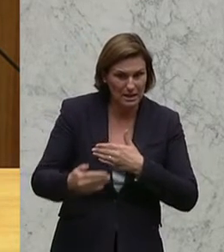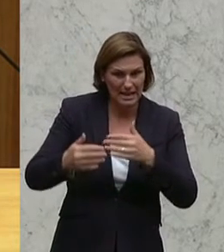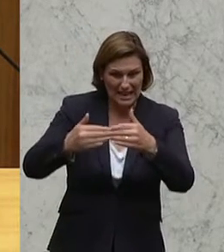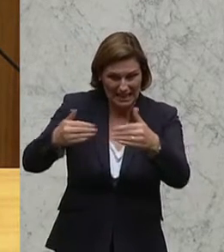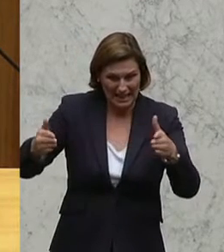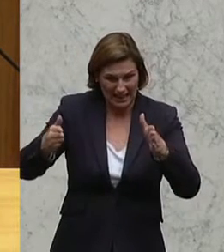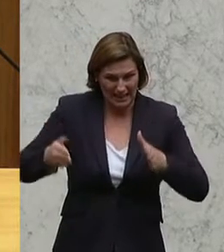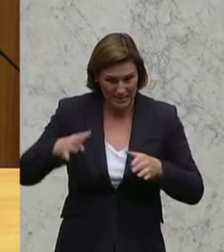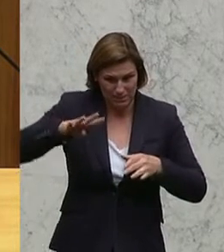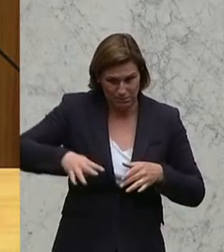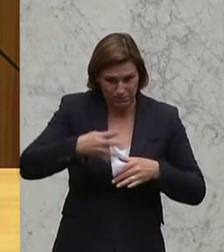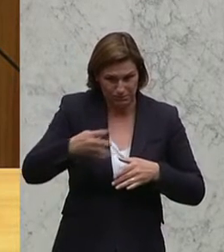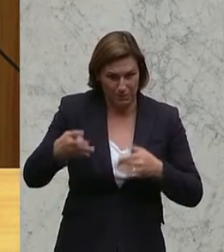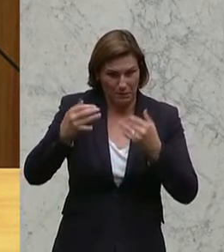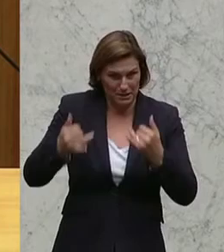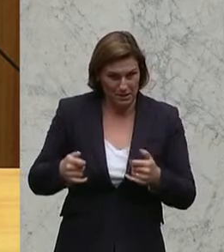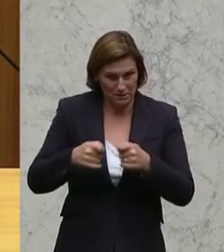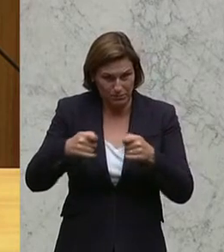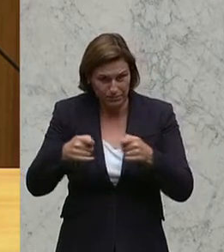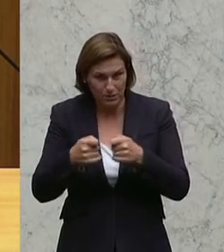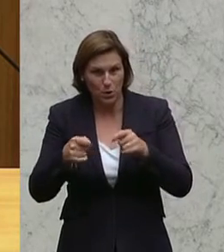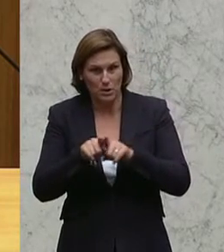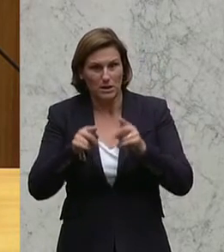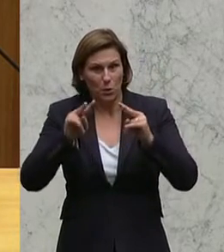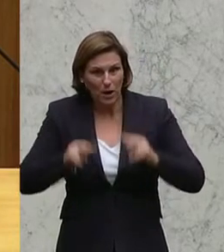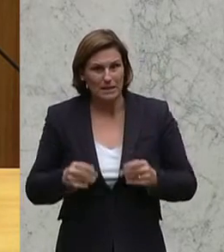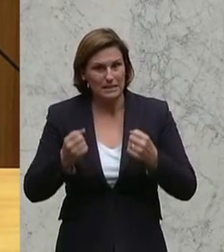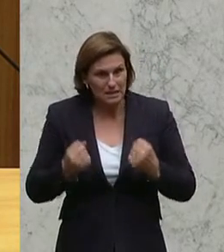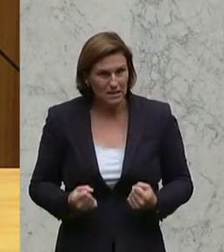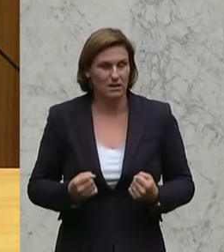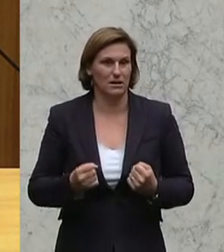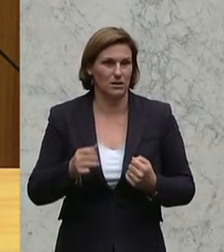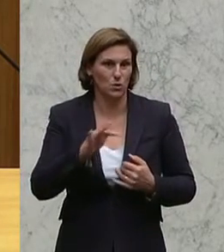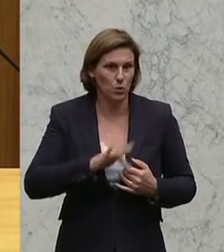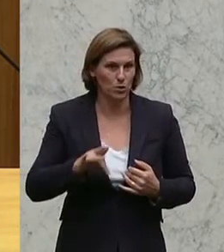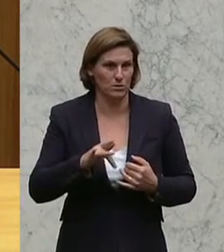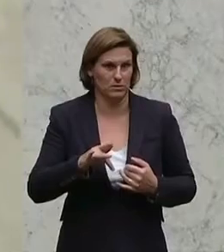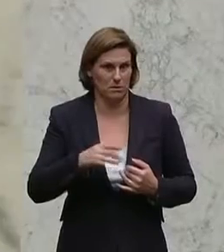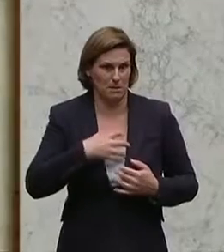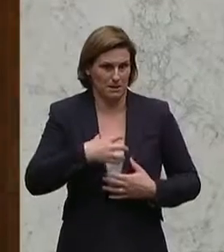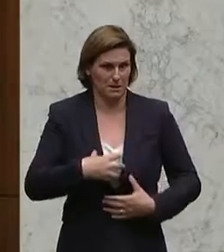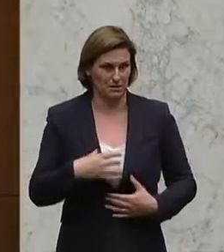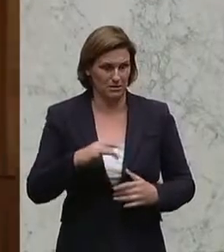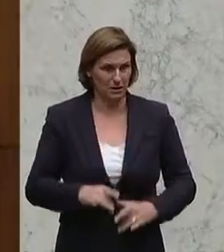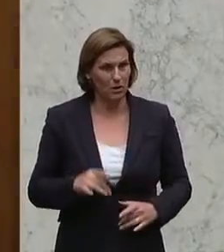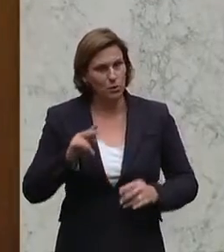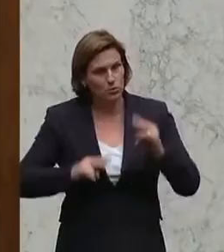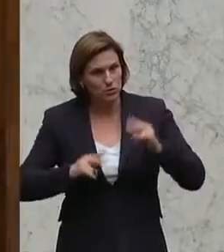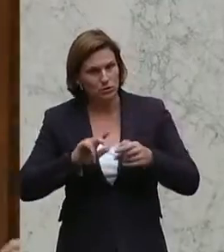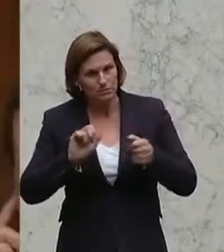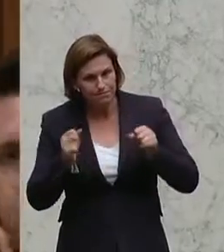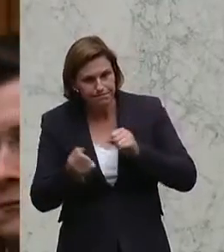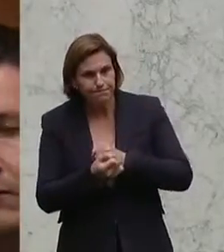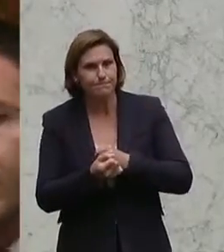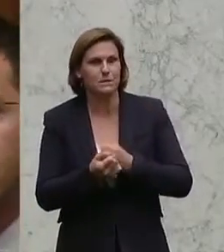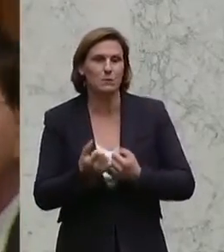Grenzkataster, und seit diesem gibt es auch eigentlich die Rechtssicherheit über Grund und Boden. Der Unterschied und die Umwandlung funktioniert